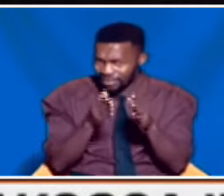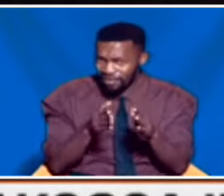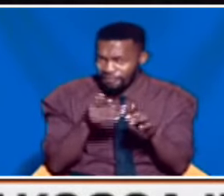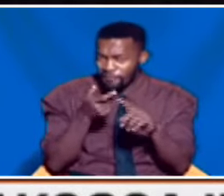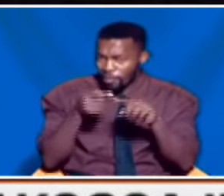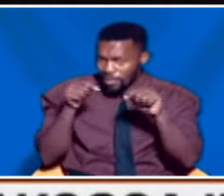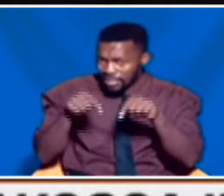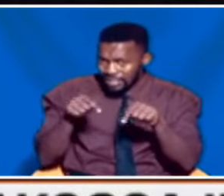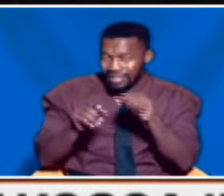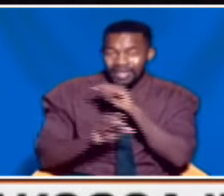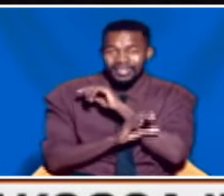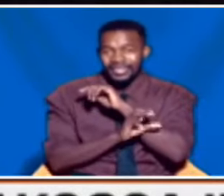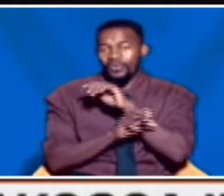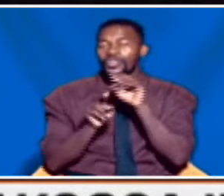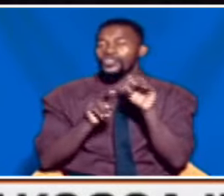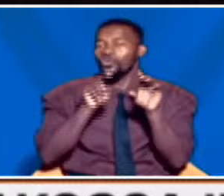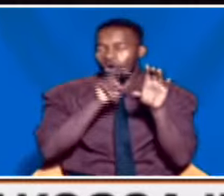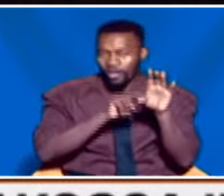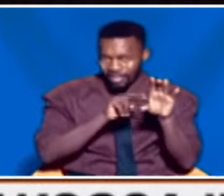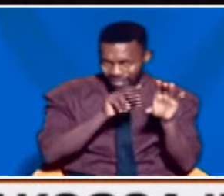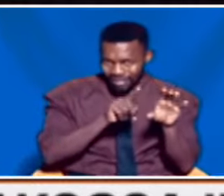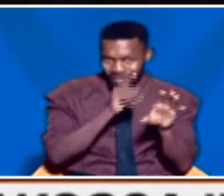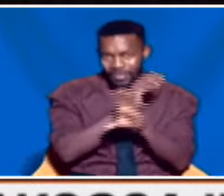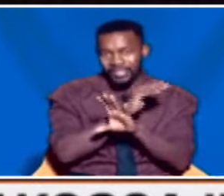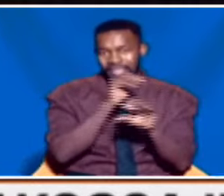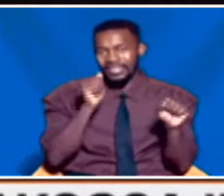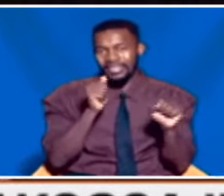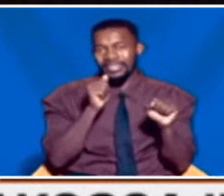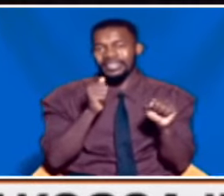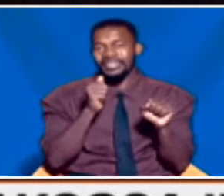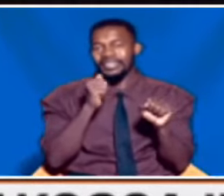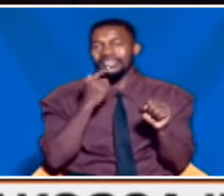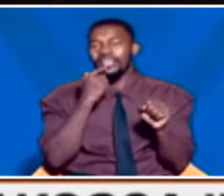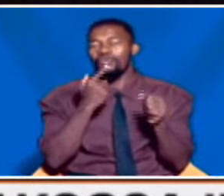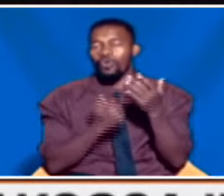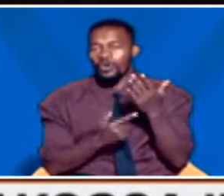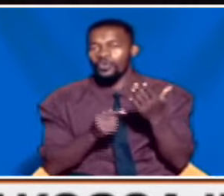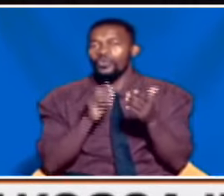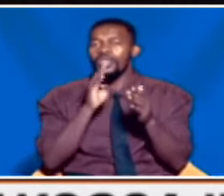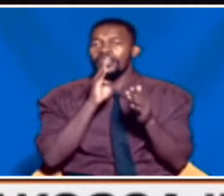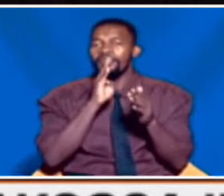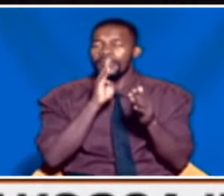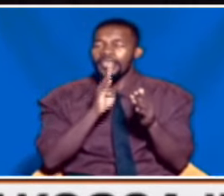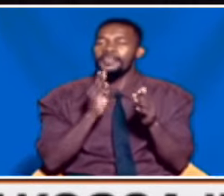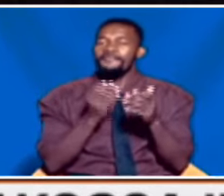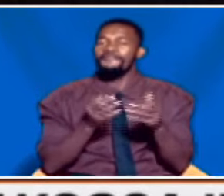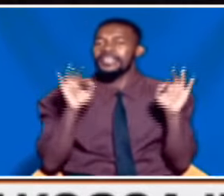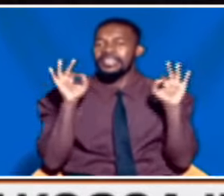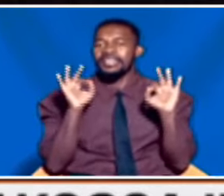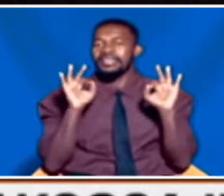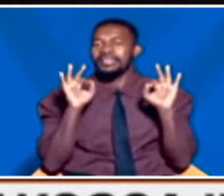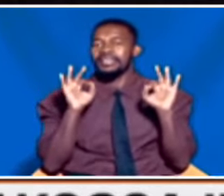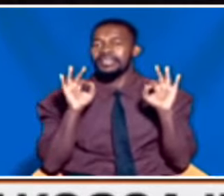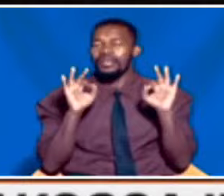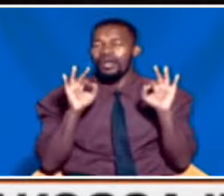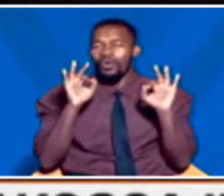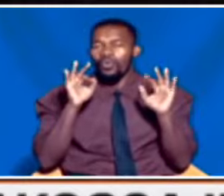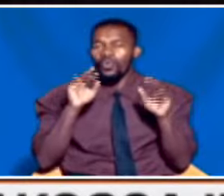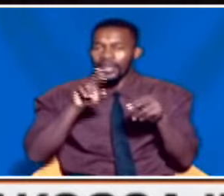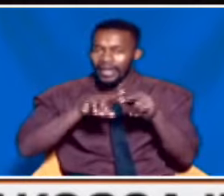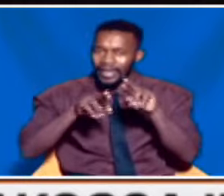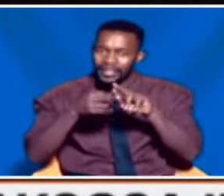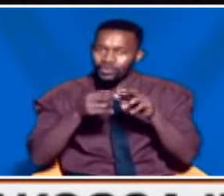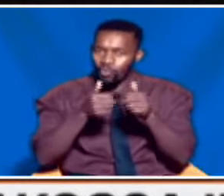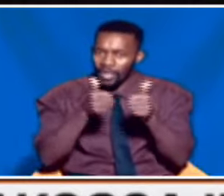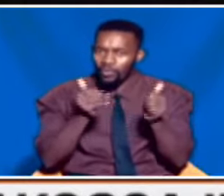rais ya kusema kwamba tuwe huru, tuwe watu wa kutembea na kushikana, tujue wenzetu, jua